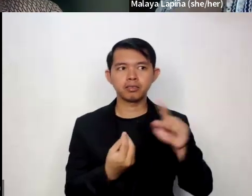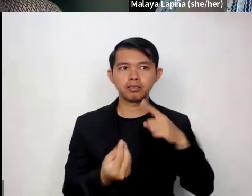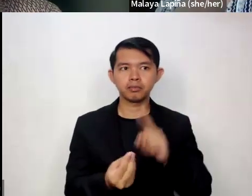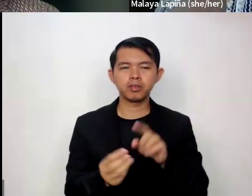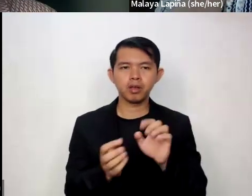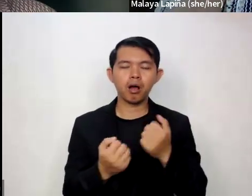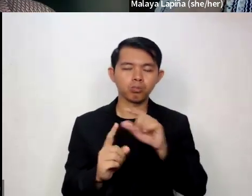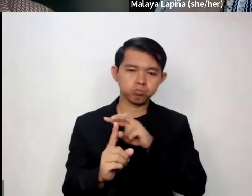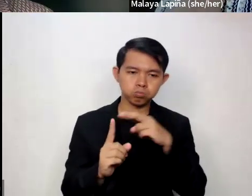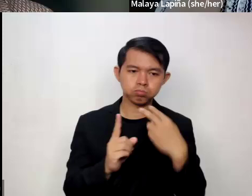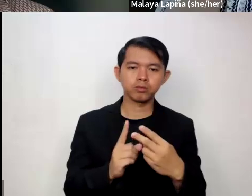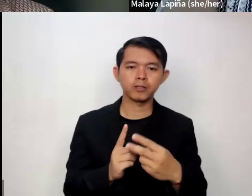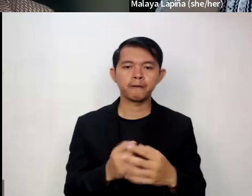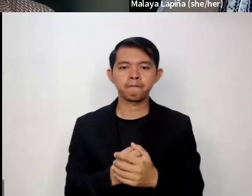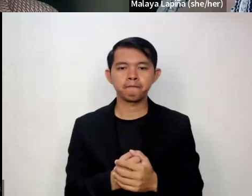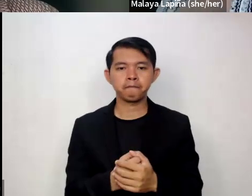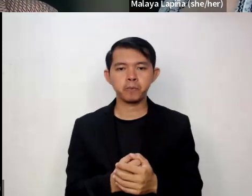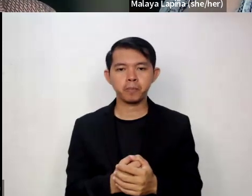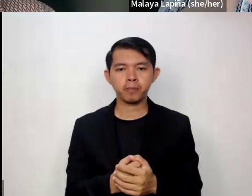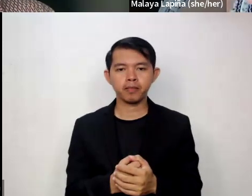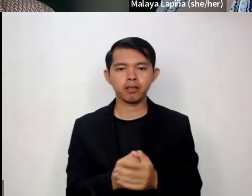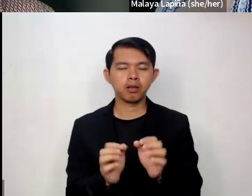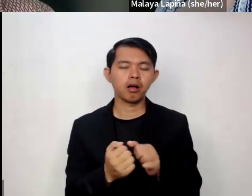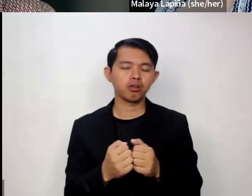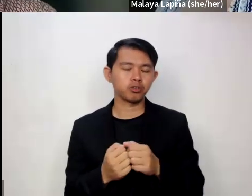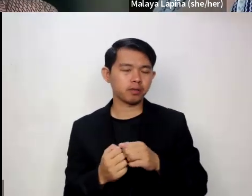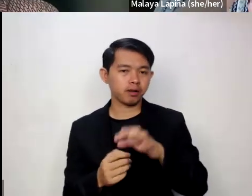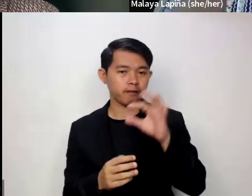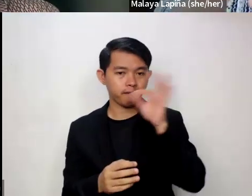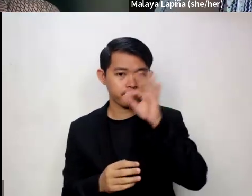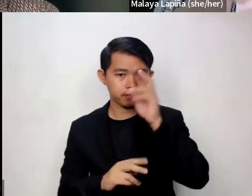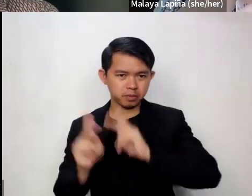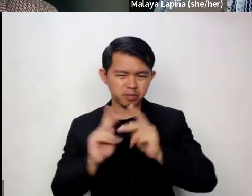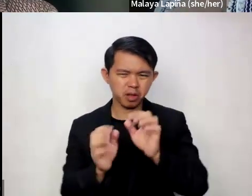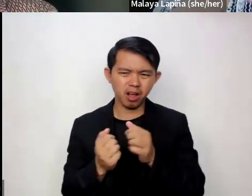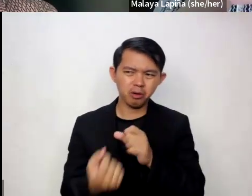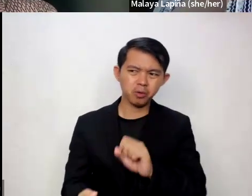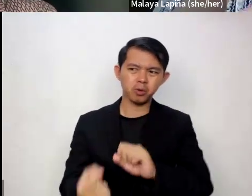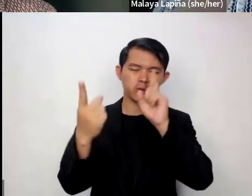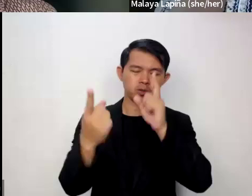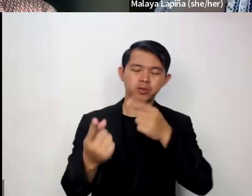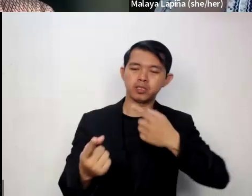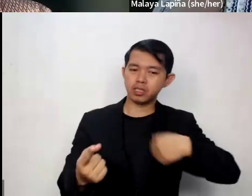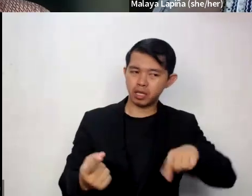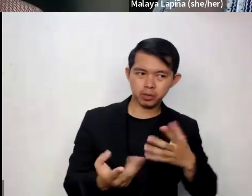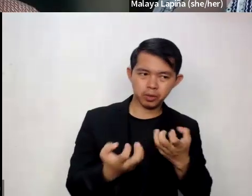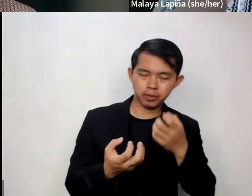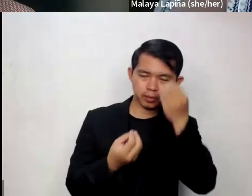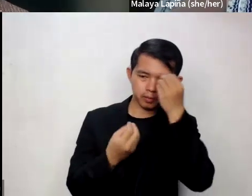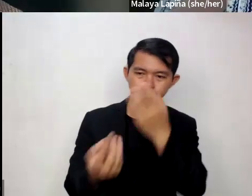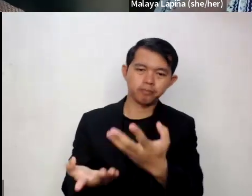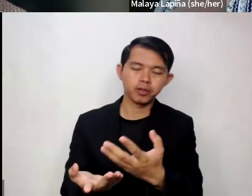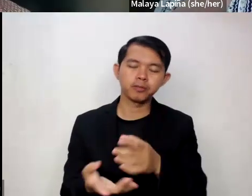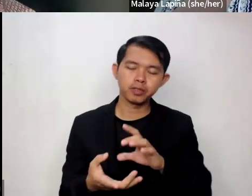paano nagsasalita, paano nakakaintindi yung mga taong gusto nating kausapin, no, gusto nating i-engage no, sa mga ginagawa